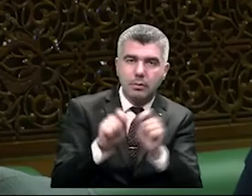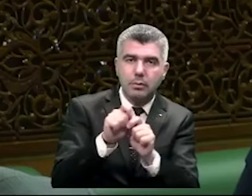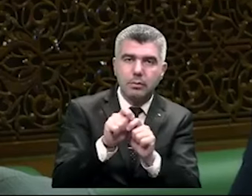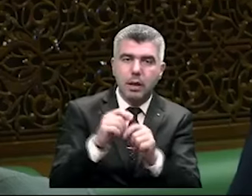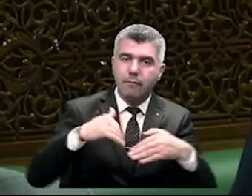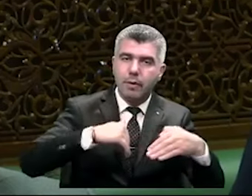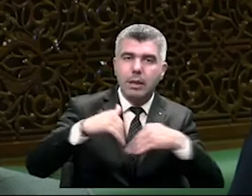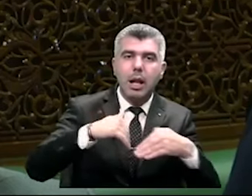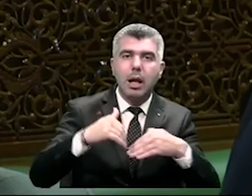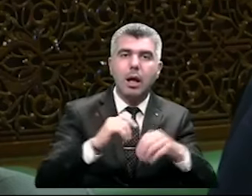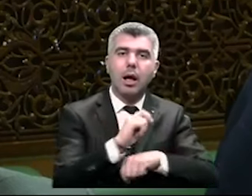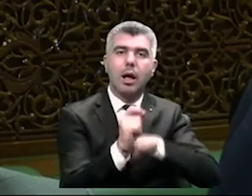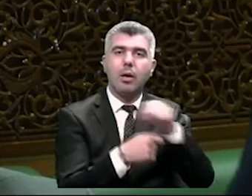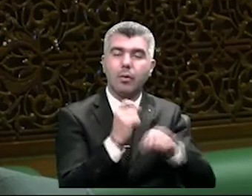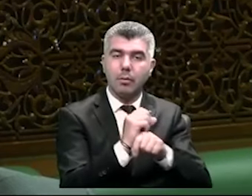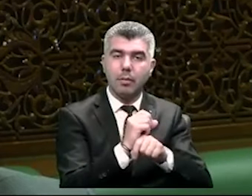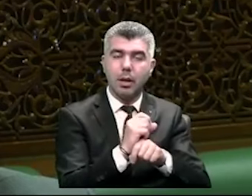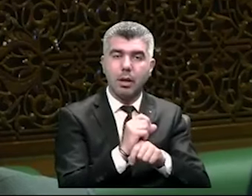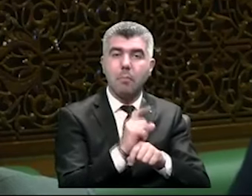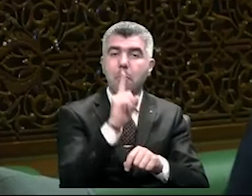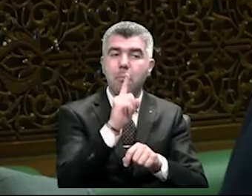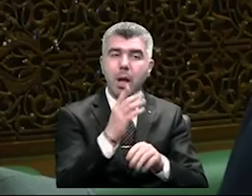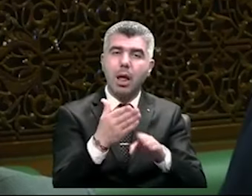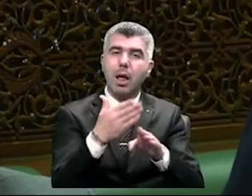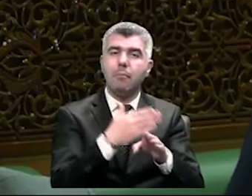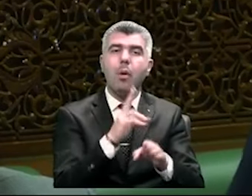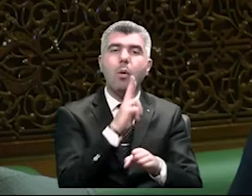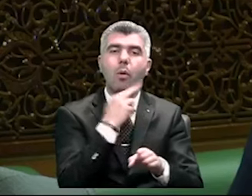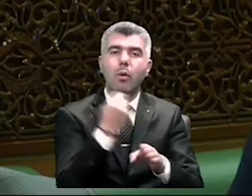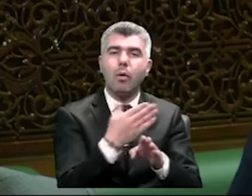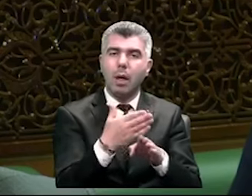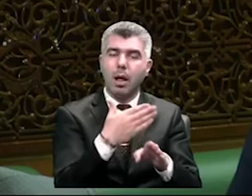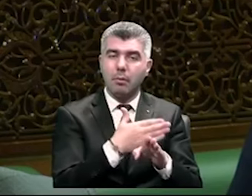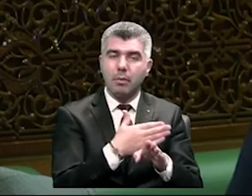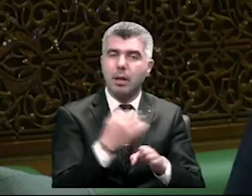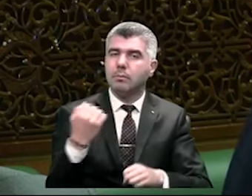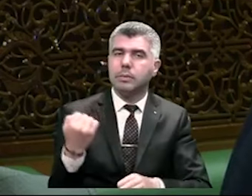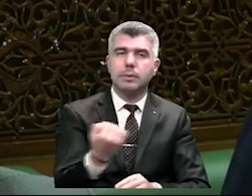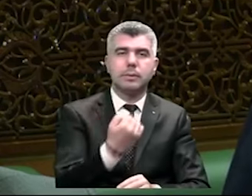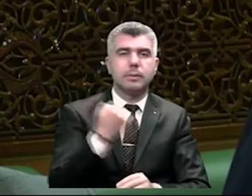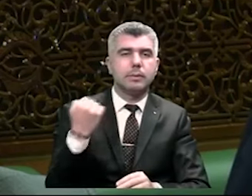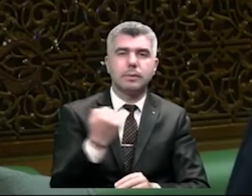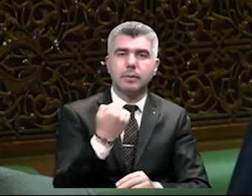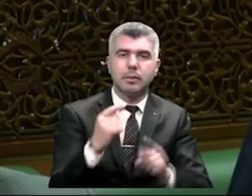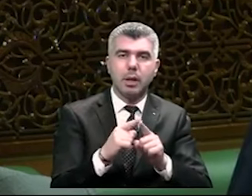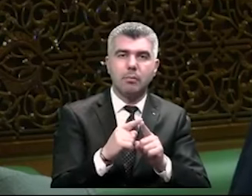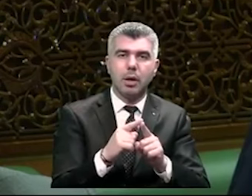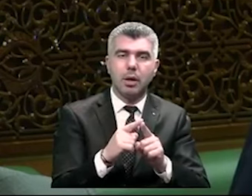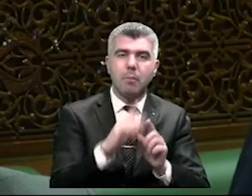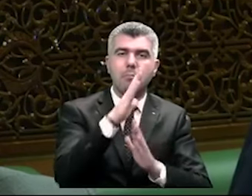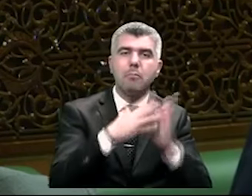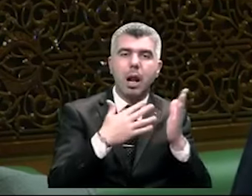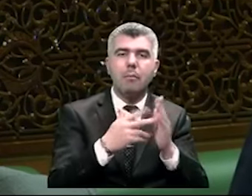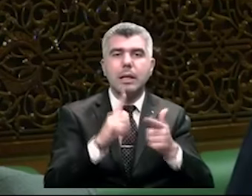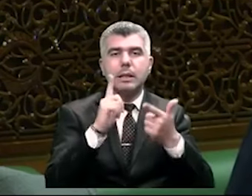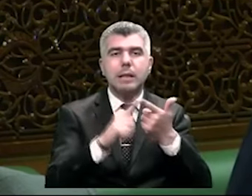القروي الا انه السيد الوزير في الولايتين السابقتين تاع الحكومات اللي دازو كان واحد التاخر كبير في التتمه ااع البرنامج الوطني الثاني